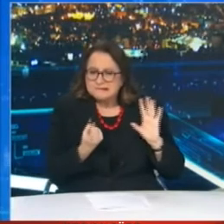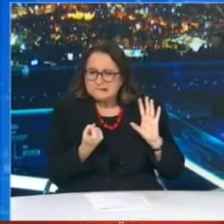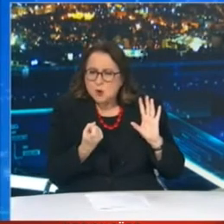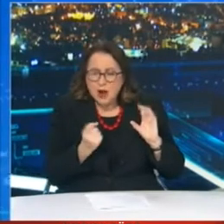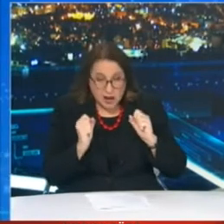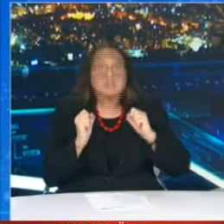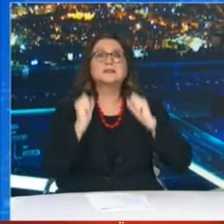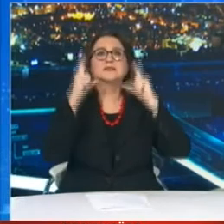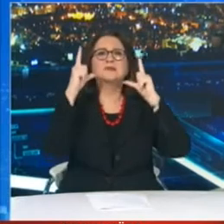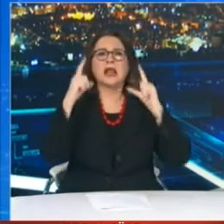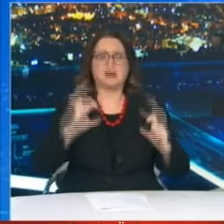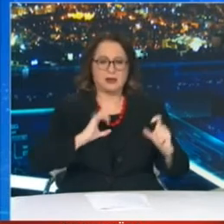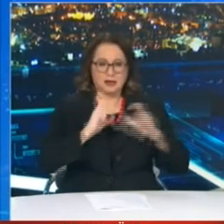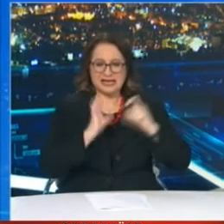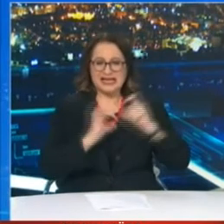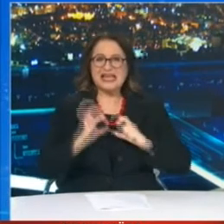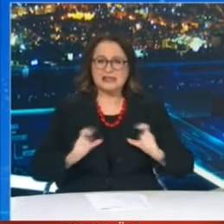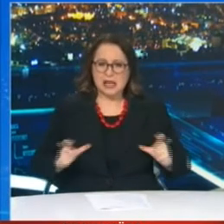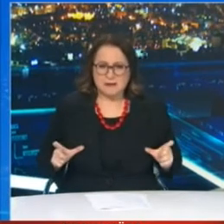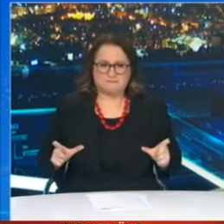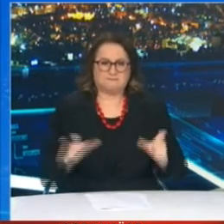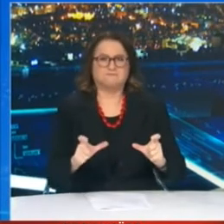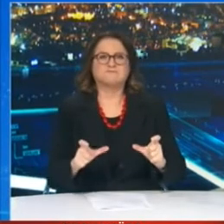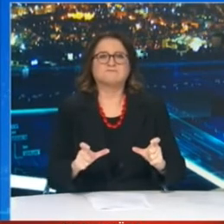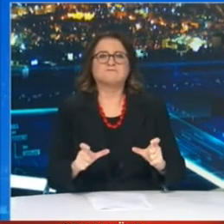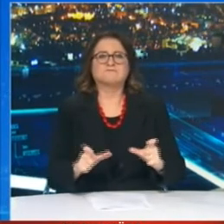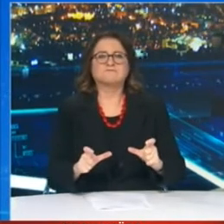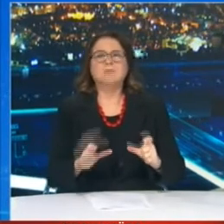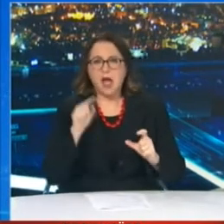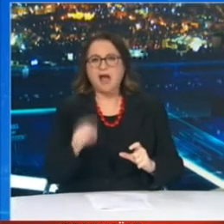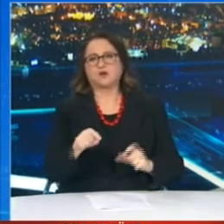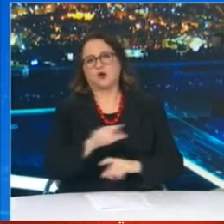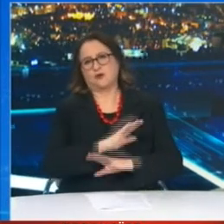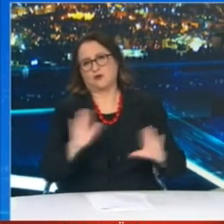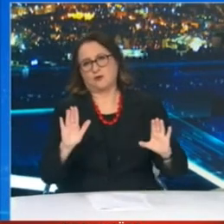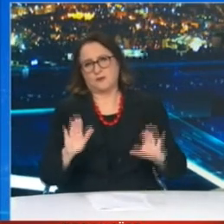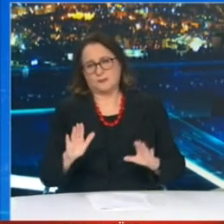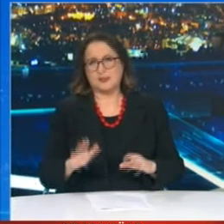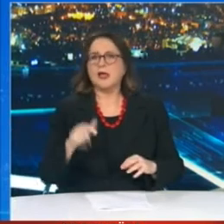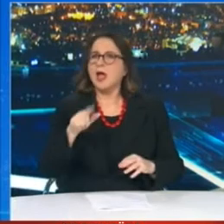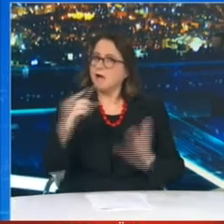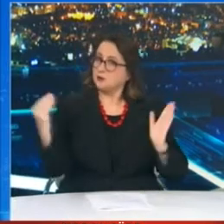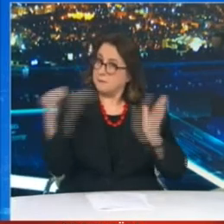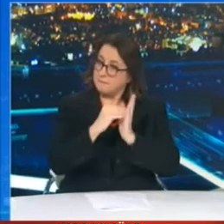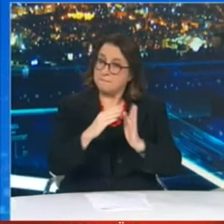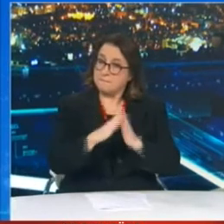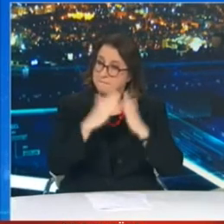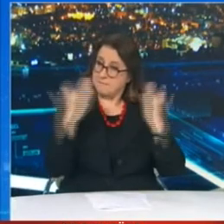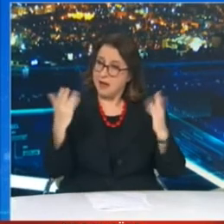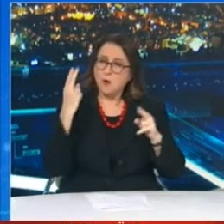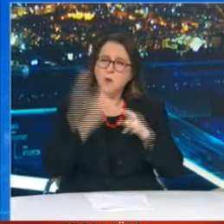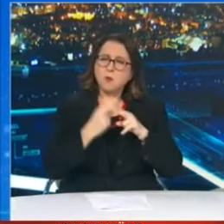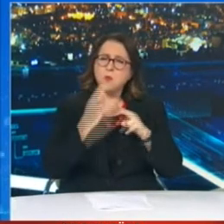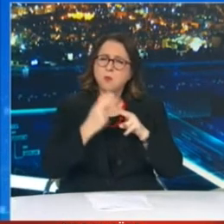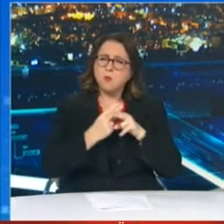εμβόλιο με την πρόσφατη δημοσίευση στο πιο έγκριτο περιοδικό της ιατρικής, το New England Journal